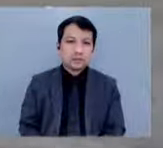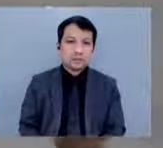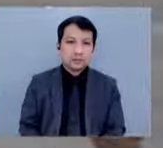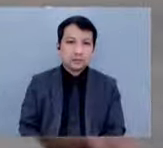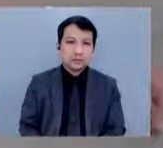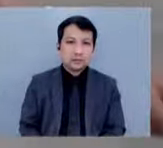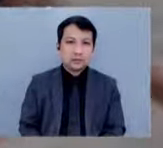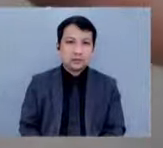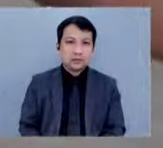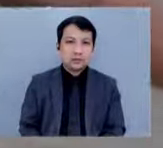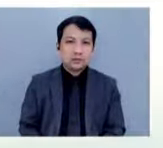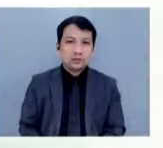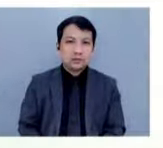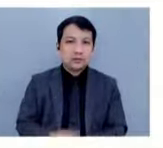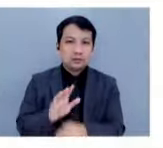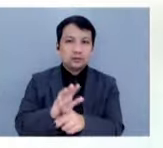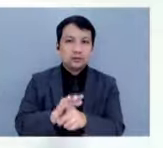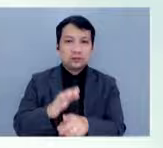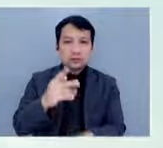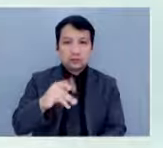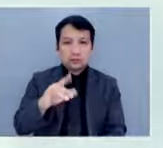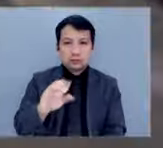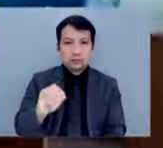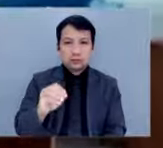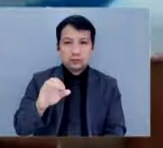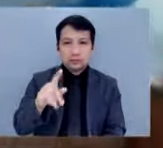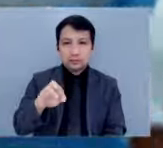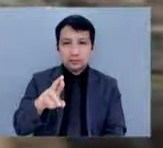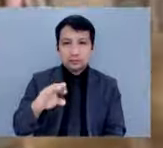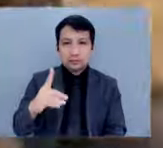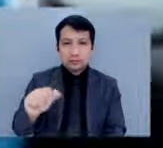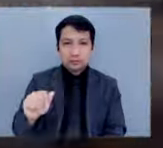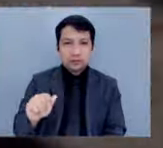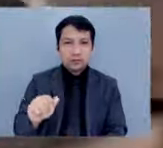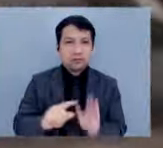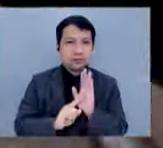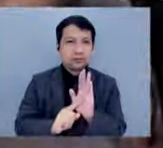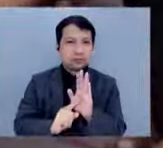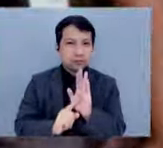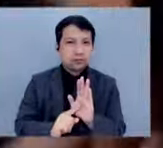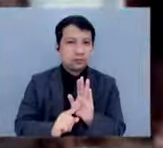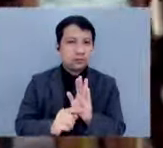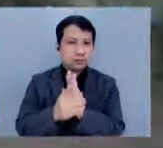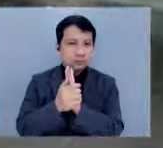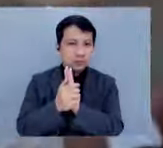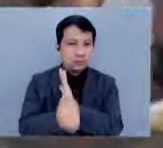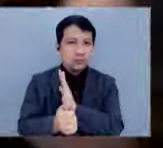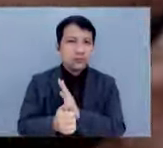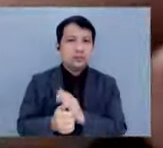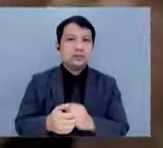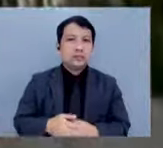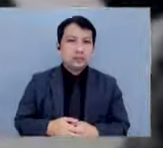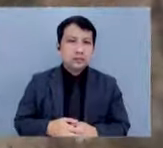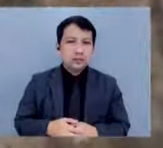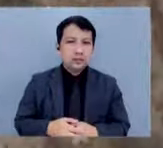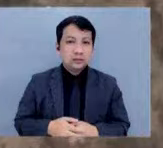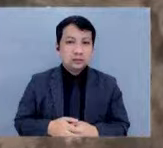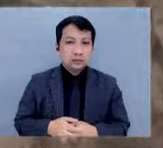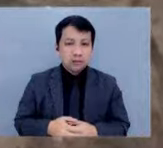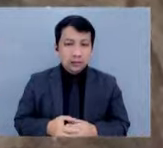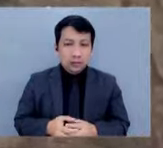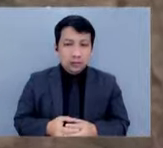Ang bidang si Kiko Estrada nagpasiklab agad ng kanyang moves.